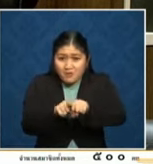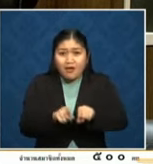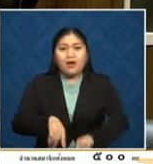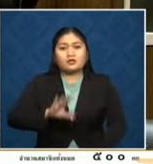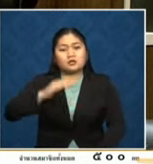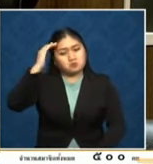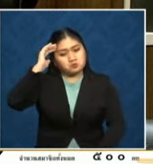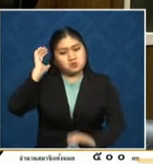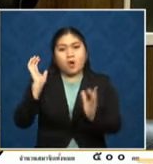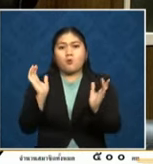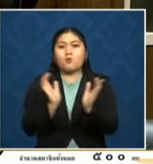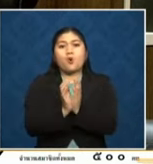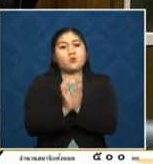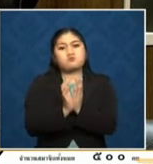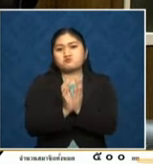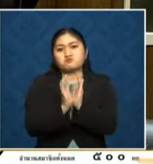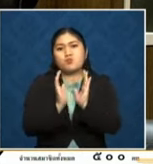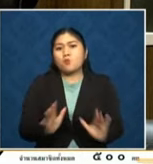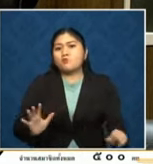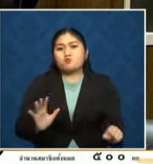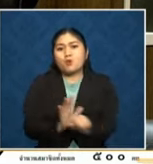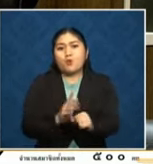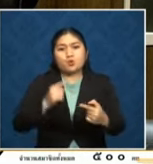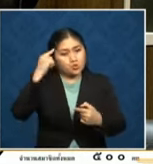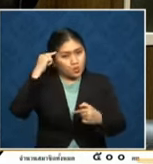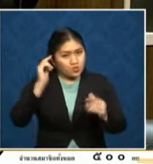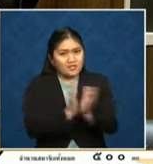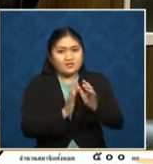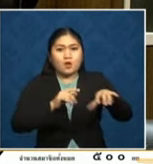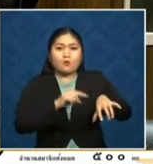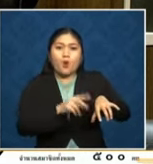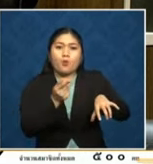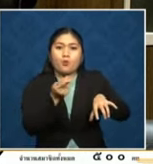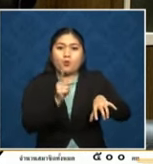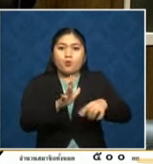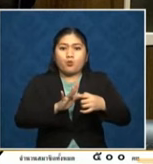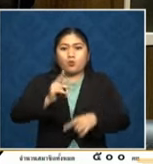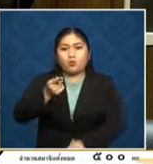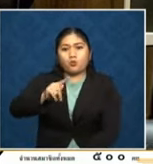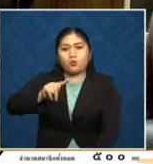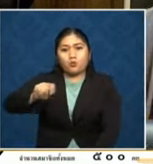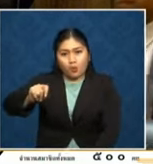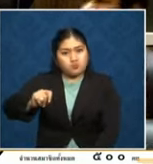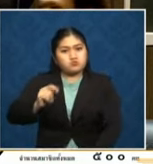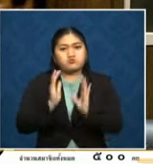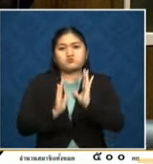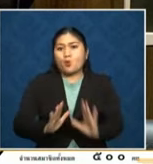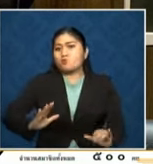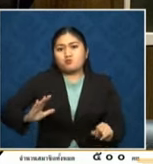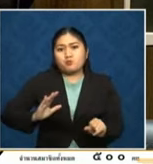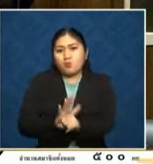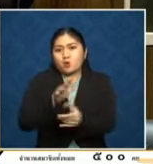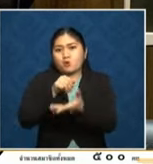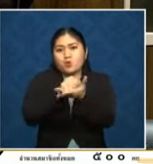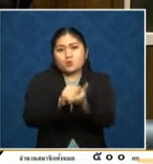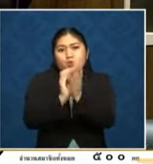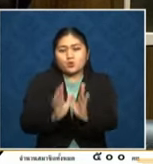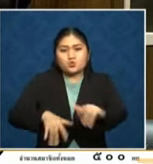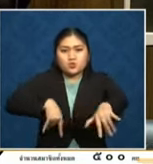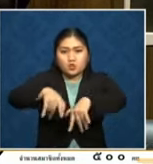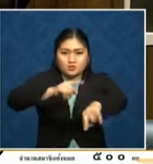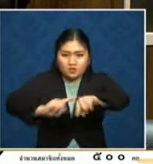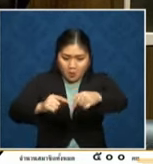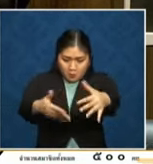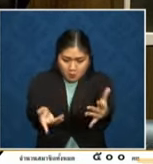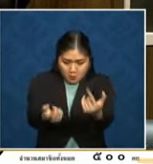ำรวจไม่พอในสถานีคูคตแต่ด้านนี้ตำรวจคูคตตำรวจไม่พอในการให้บริการพี่น้องประชาชนท่านประธ